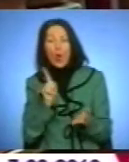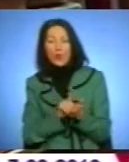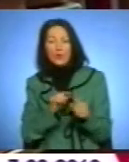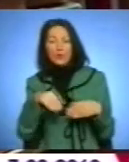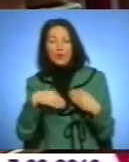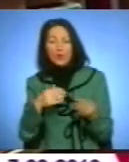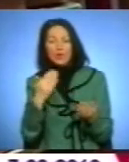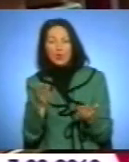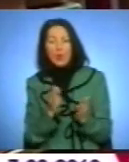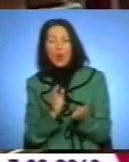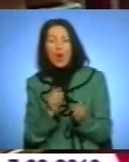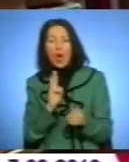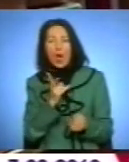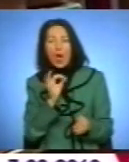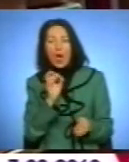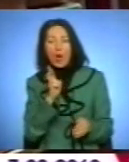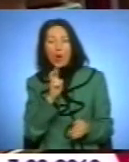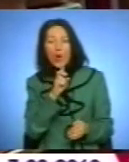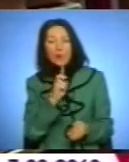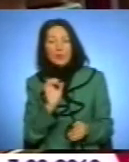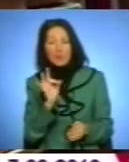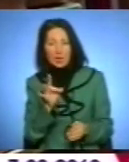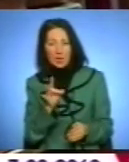що він прочитав там